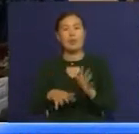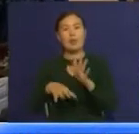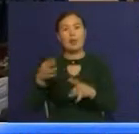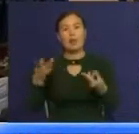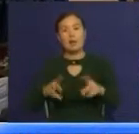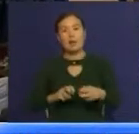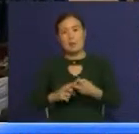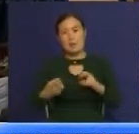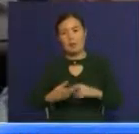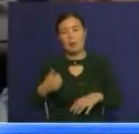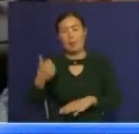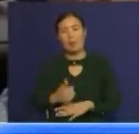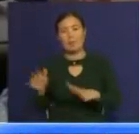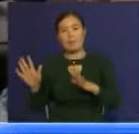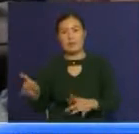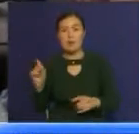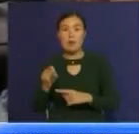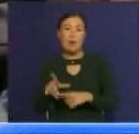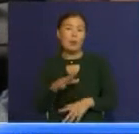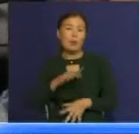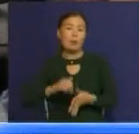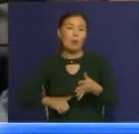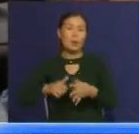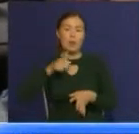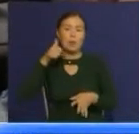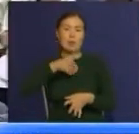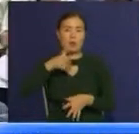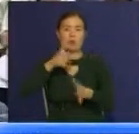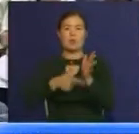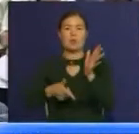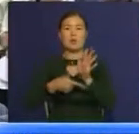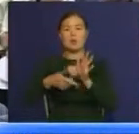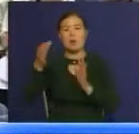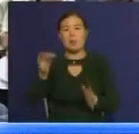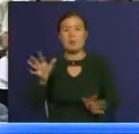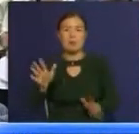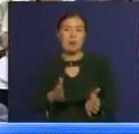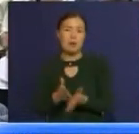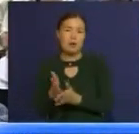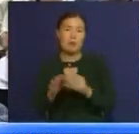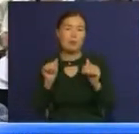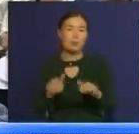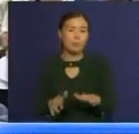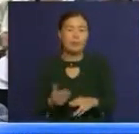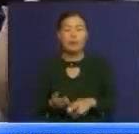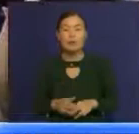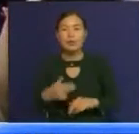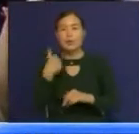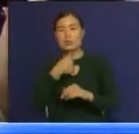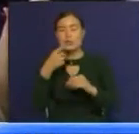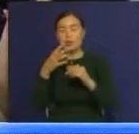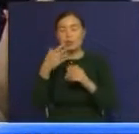мәселені бақылауды орынбасарларына тапсырды. Өйткені былтырғы түлектердің 77% ғана қызметке орналасқан. Жиын